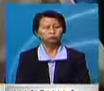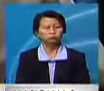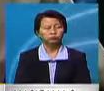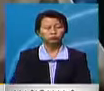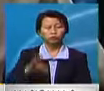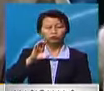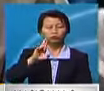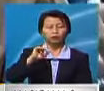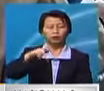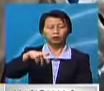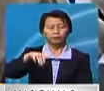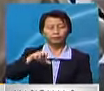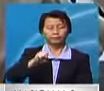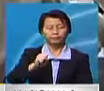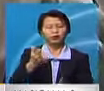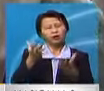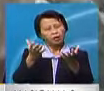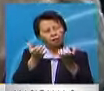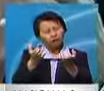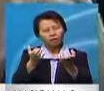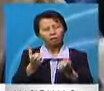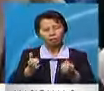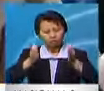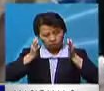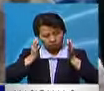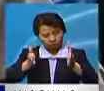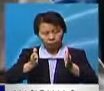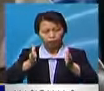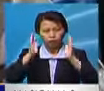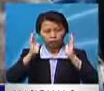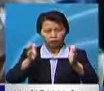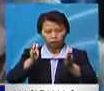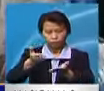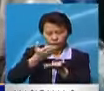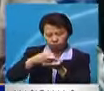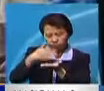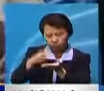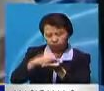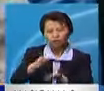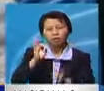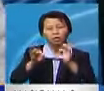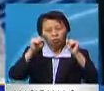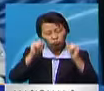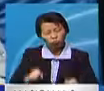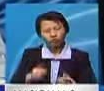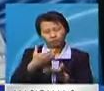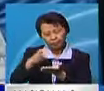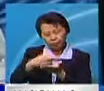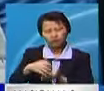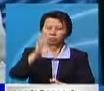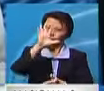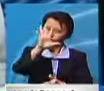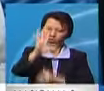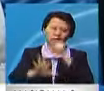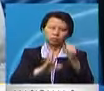QPEX nak supaya tempoh moratorium ini paling maksimum pun 5 tahun.